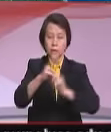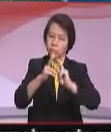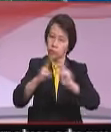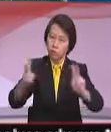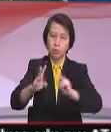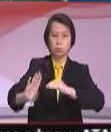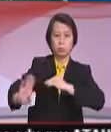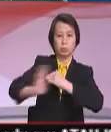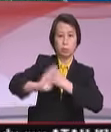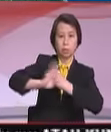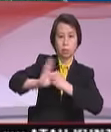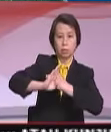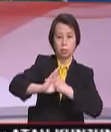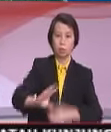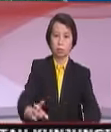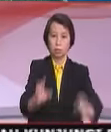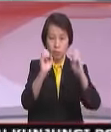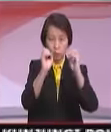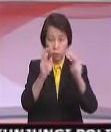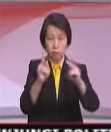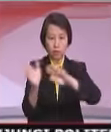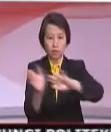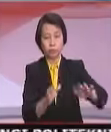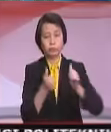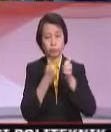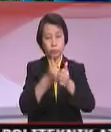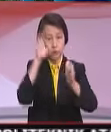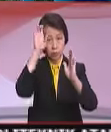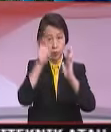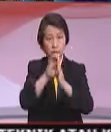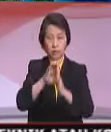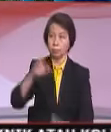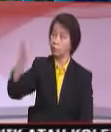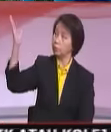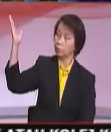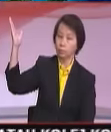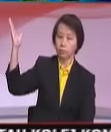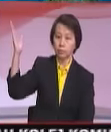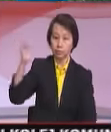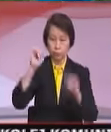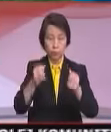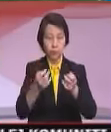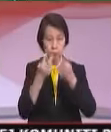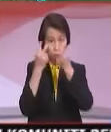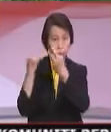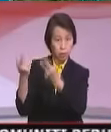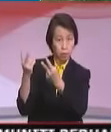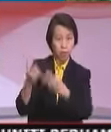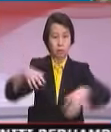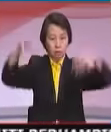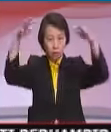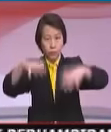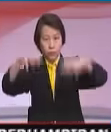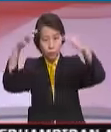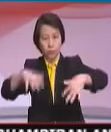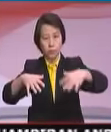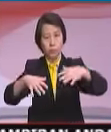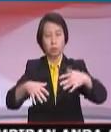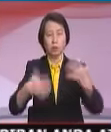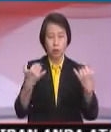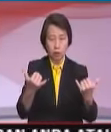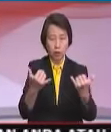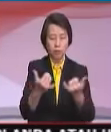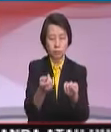amat berbahaya. Baiklah, berdasarkan paparan imej kemerada terkini, dapat kita perhatikan hujan di 1-2 tempat